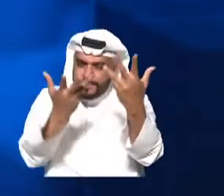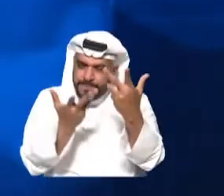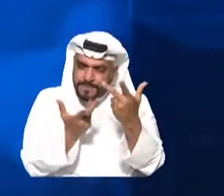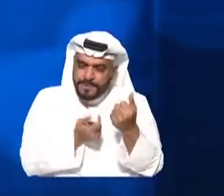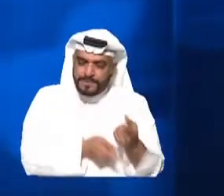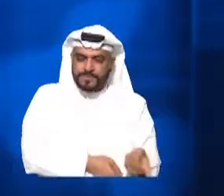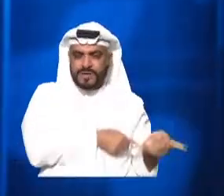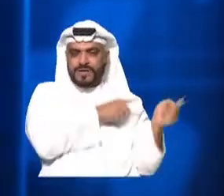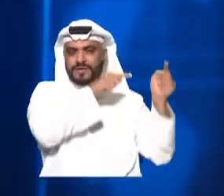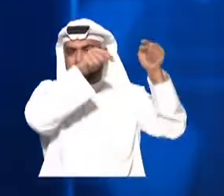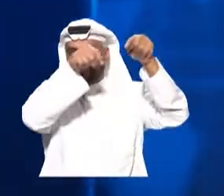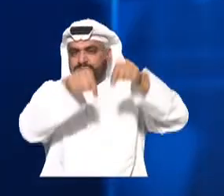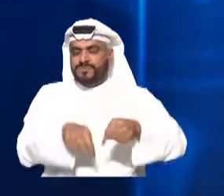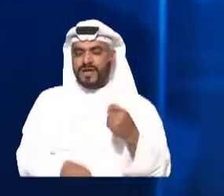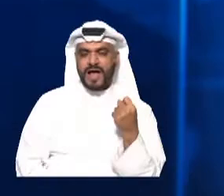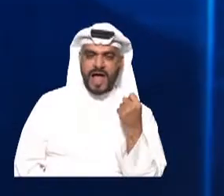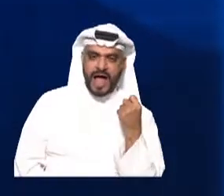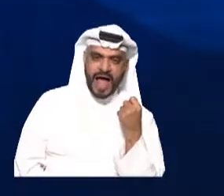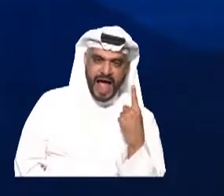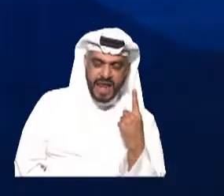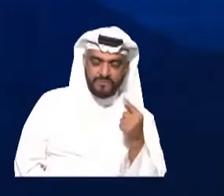حالات الوفاة المسجلة